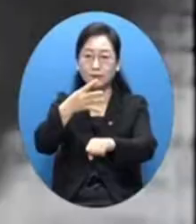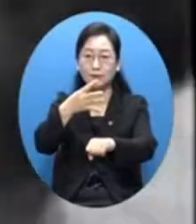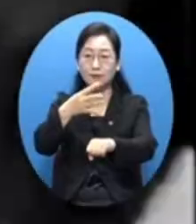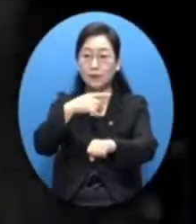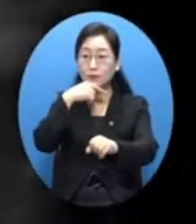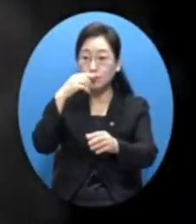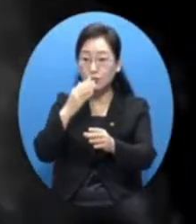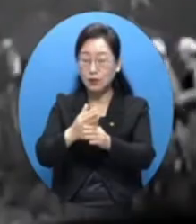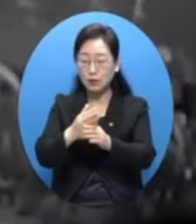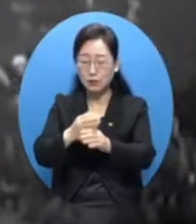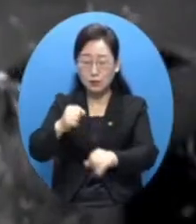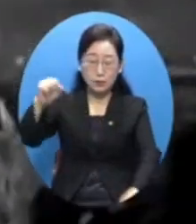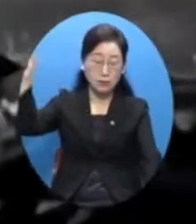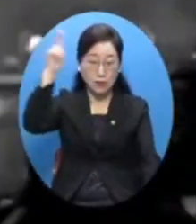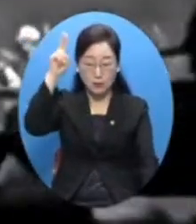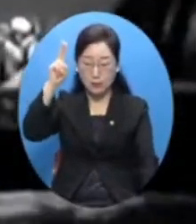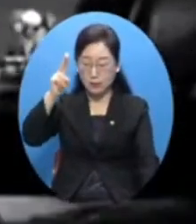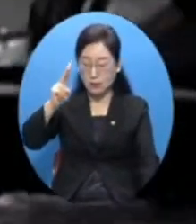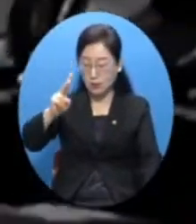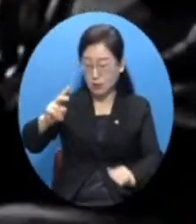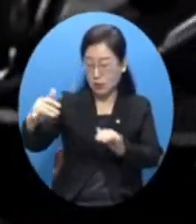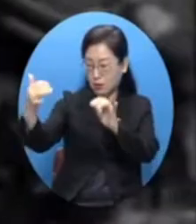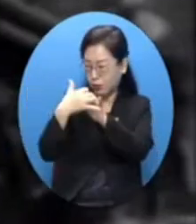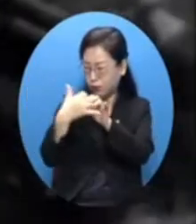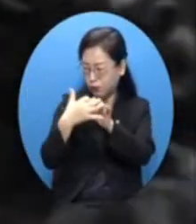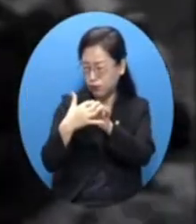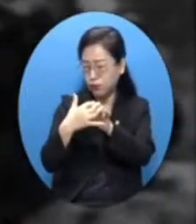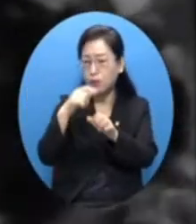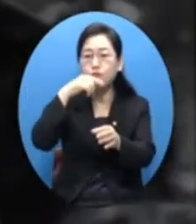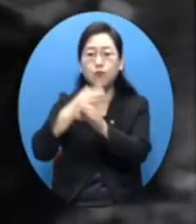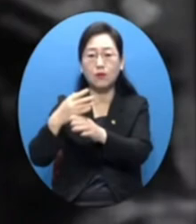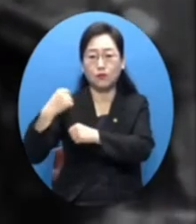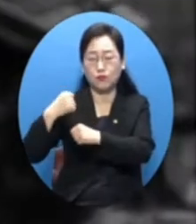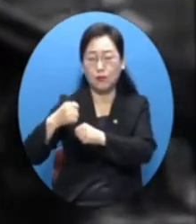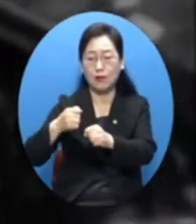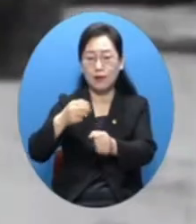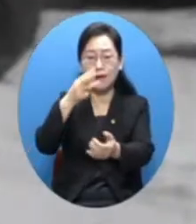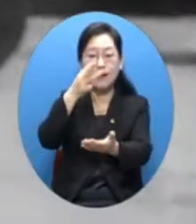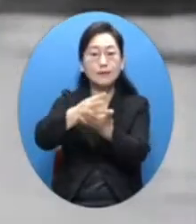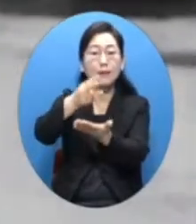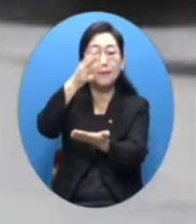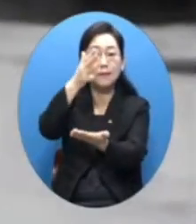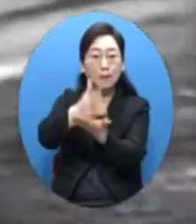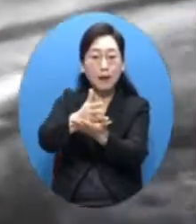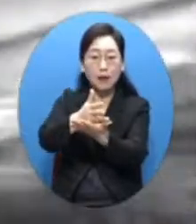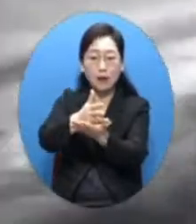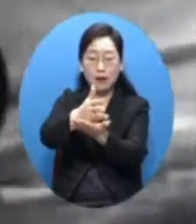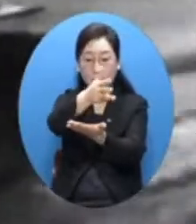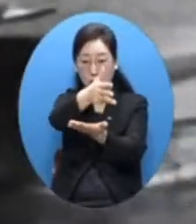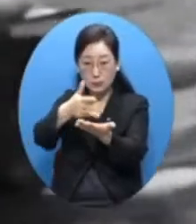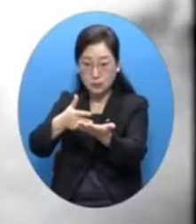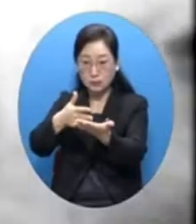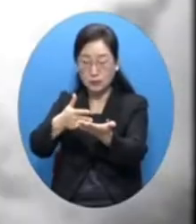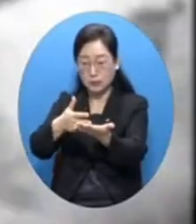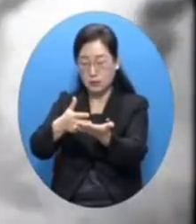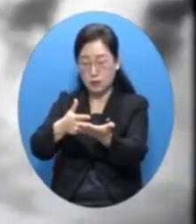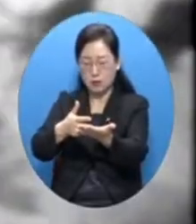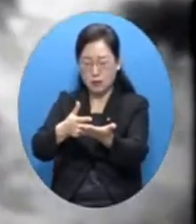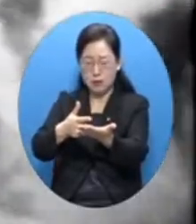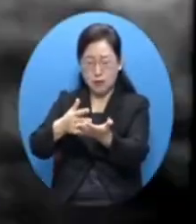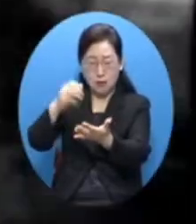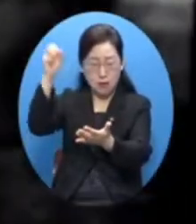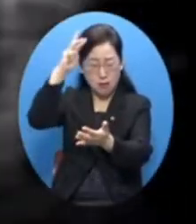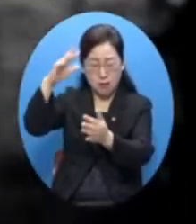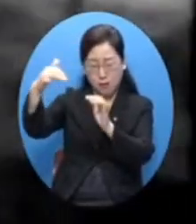북한의 선제 타격 작전 계획에 따라 북한 공산군이 삼발도선 전 전선에서 남침을